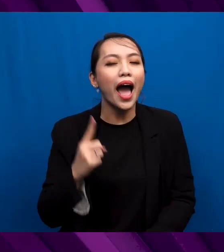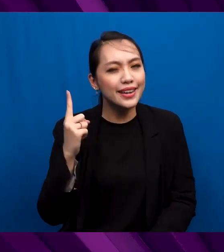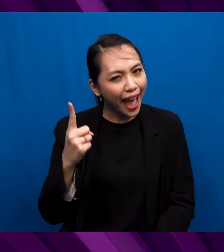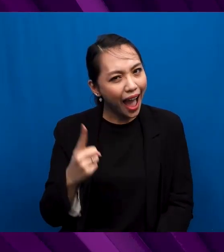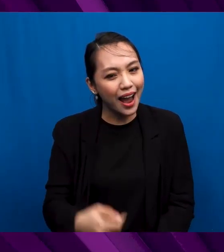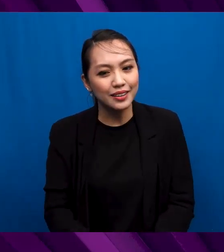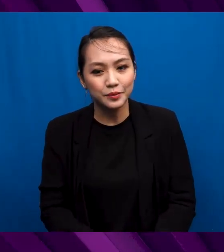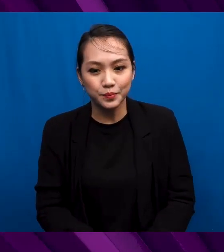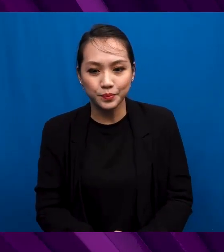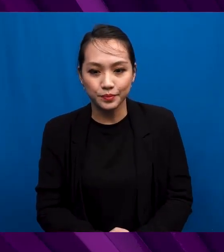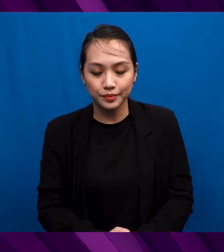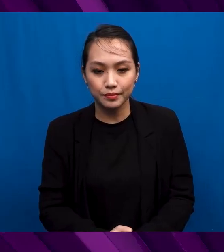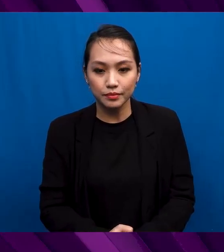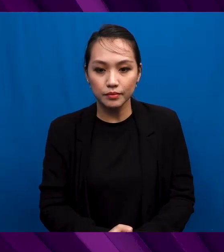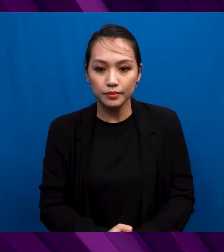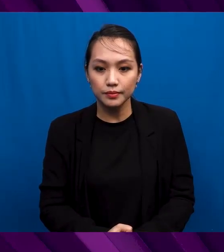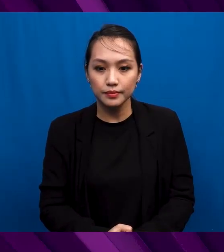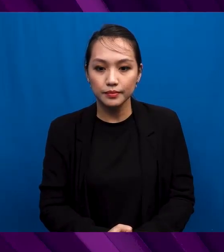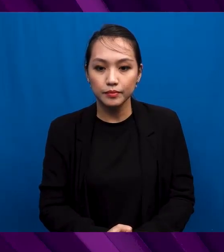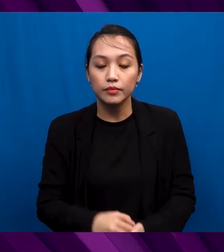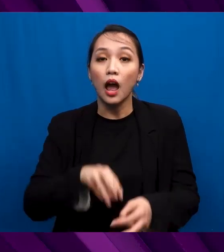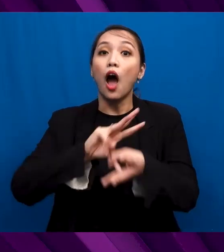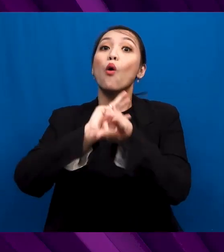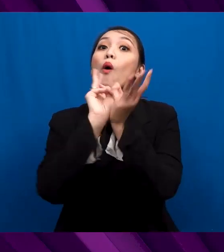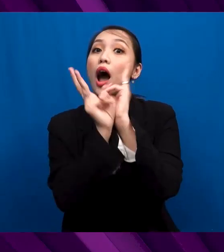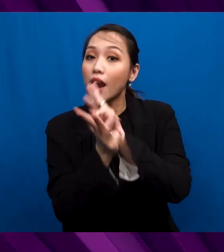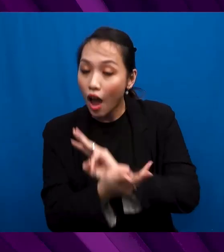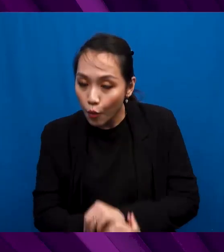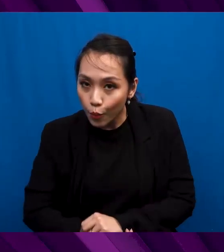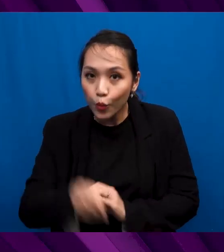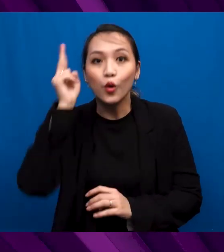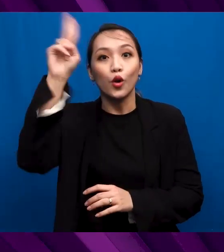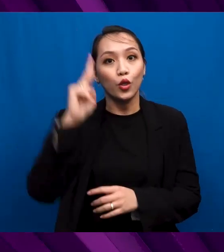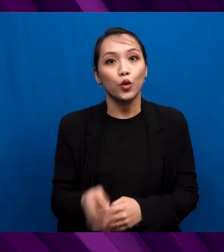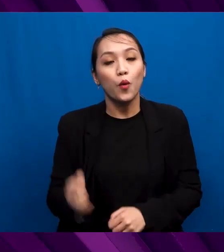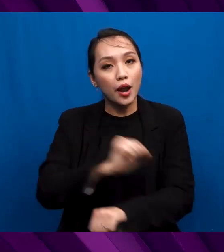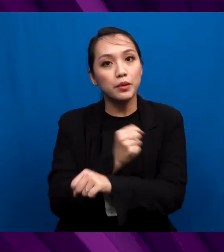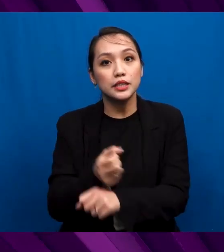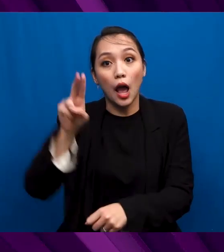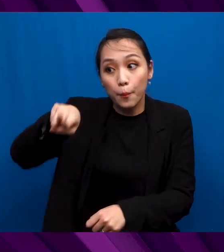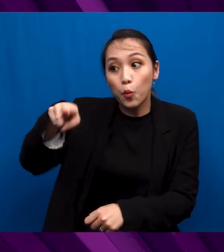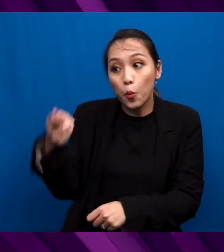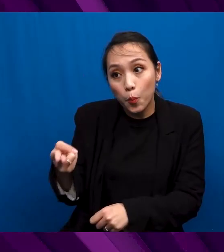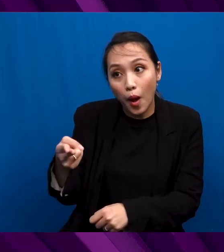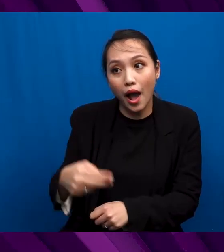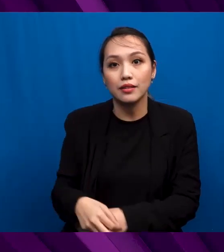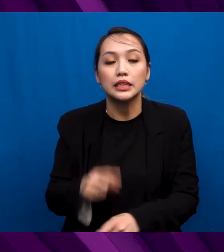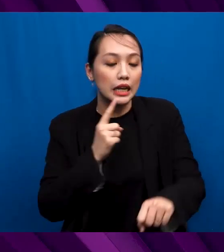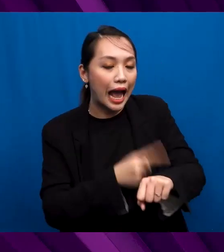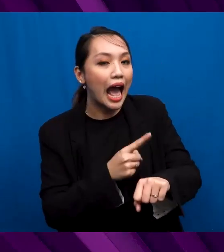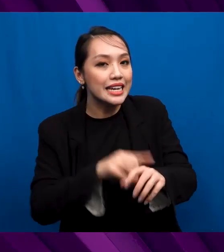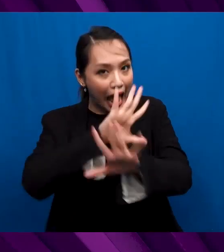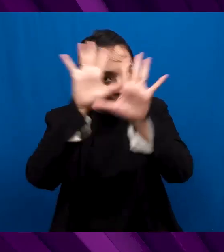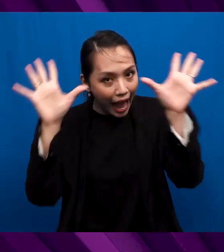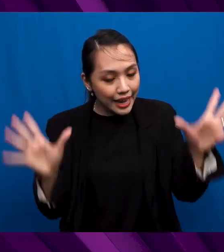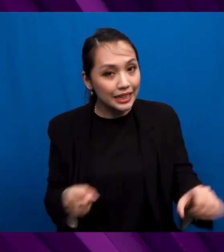Allah. Sekalipun Tuhan bisa memutarbalikkan keadaan, bahkan tawanan pahlawan pun masih bisa direbut